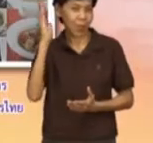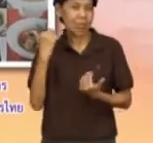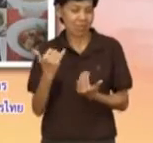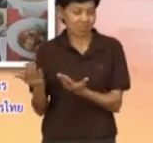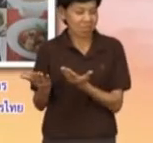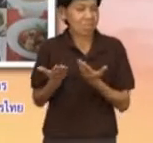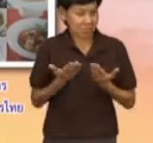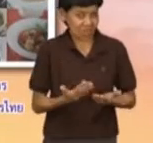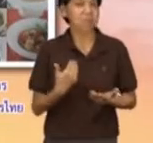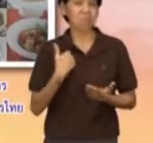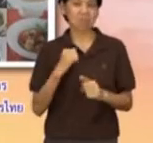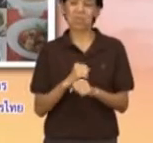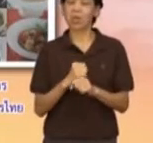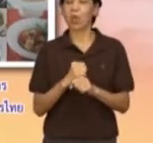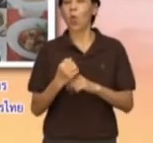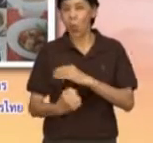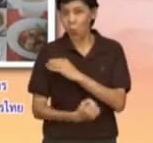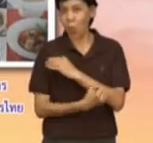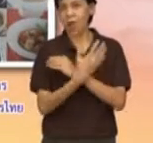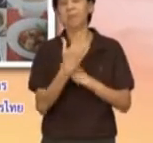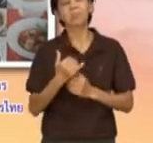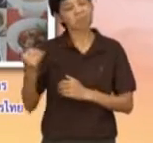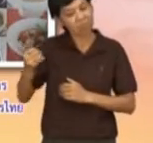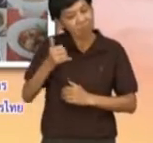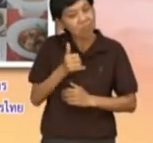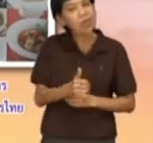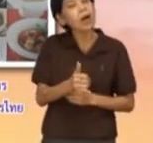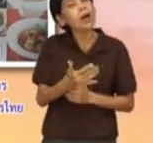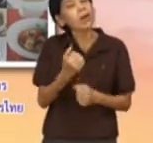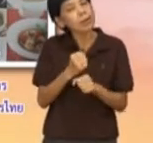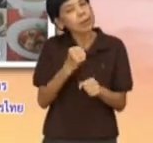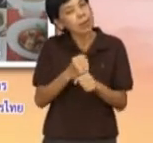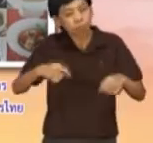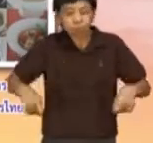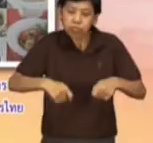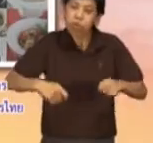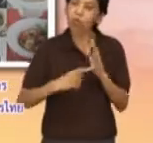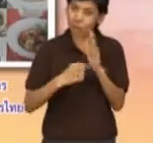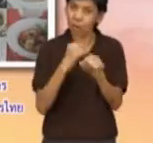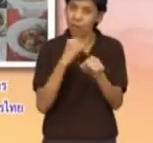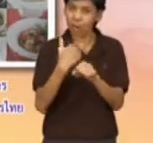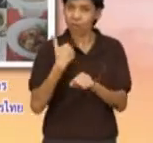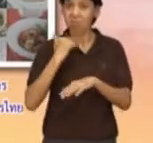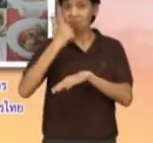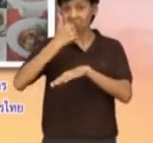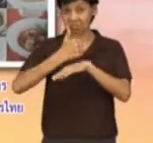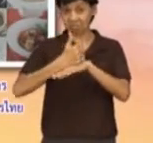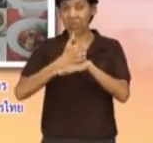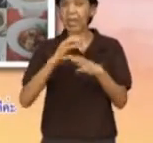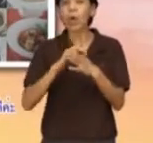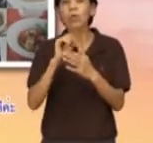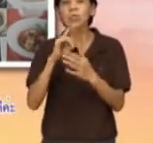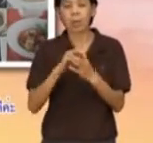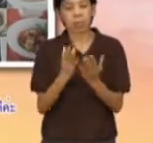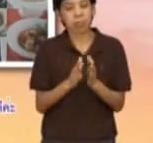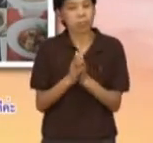ค่ะซึ่งวันนี้ท่านได้ให้โอกาสแล้วก็เป็นเกียรติแก่รายการของเรานะคะมาสาธิตการทำอาหารค่ะท่านเป็นผู้อำนวยการศูนย์ศิลปะอาหารไทยห